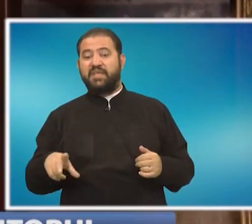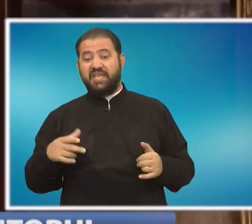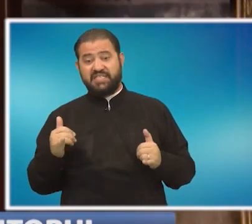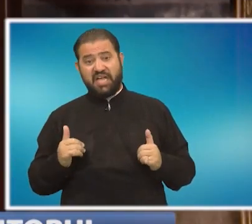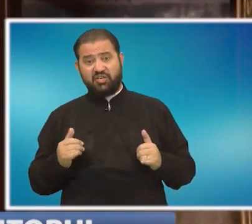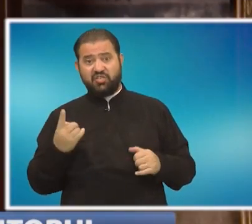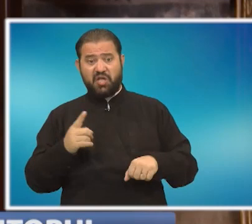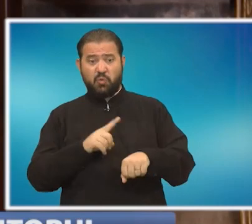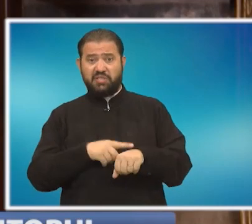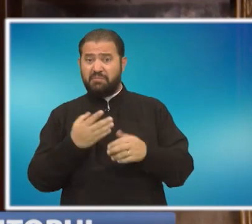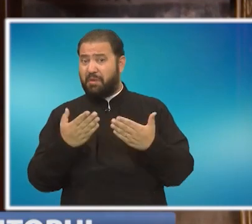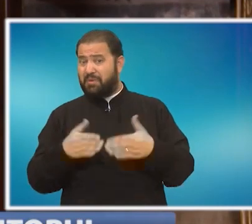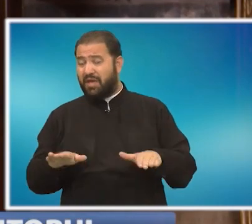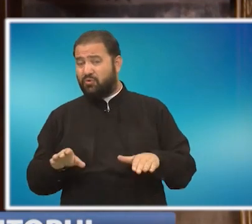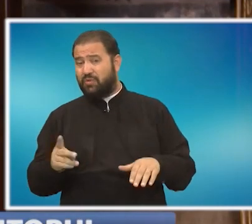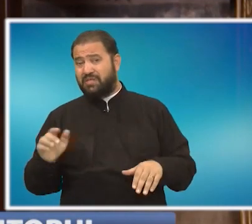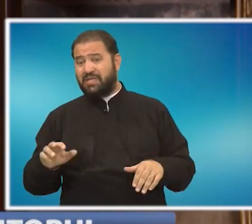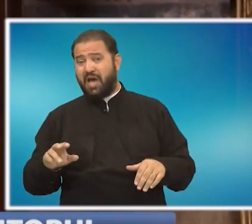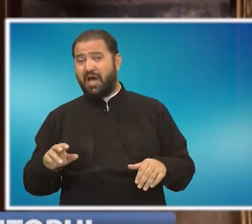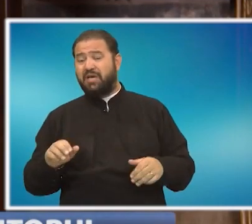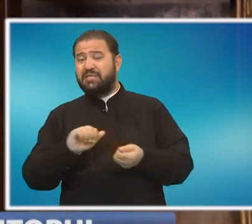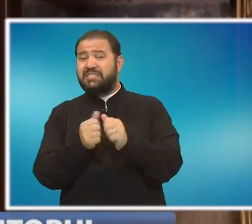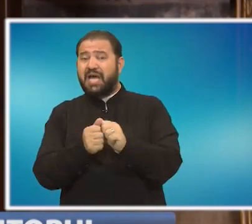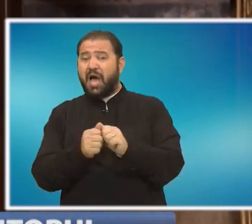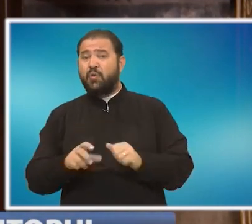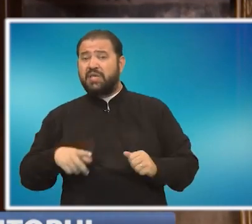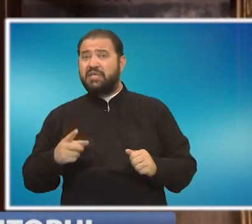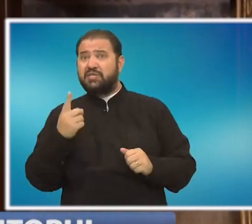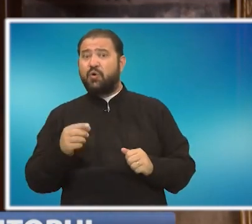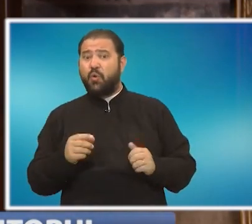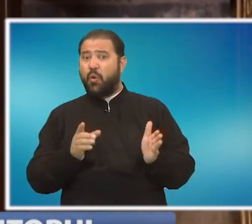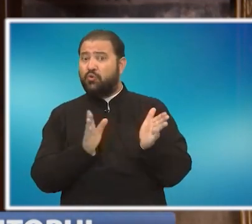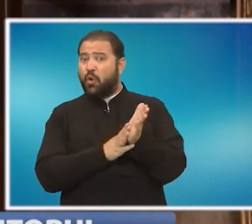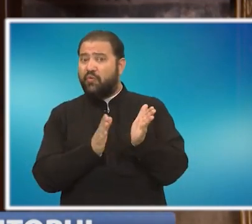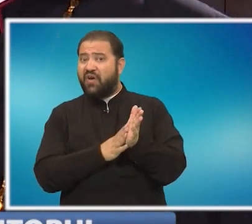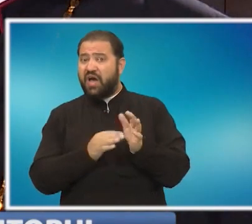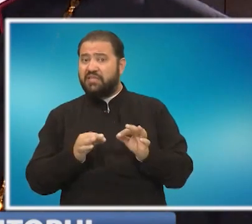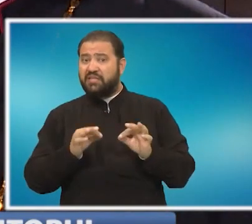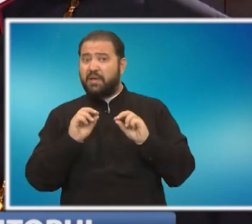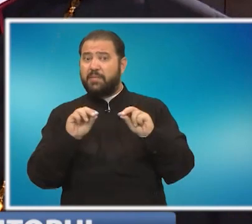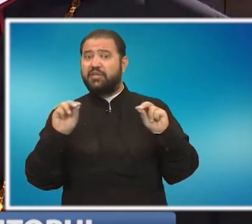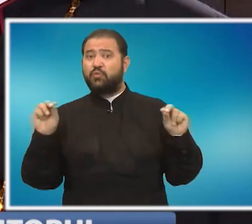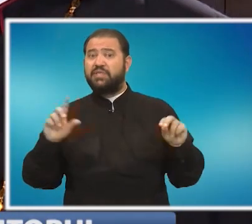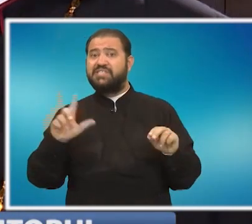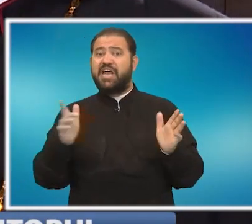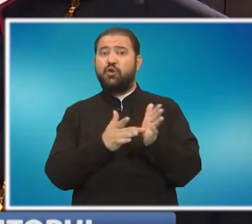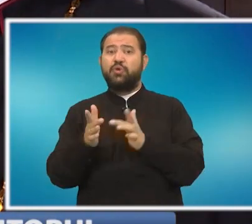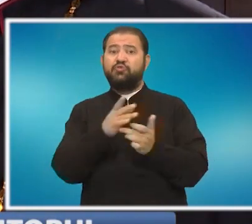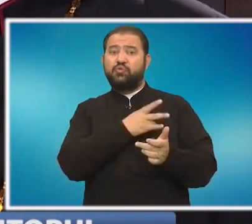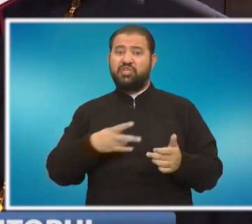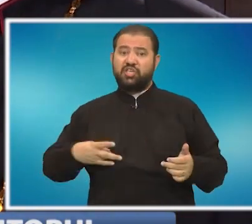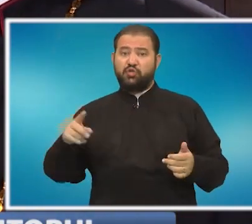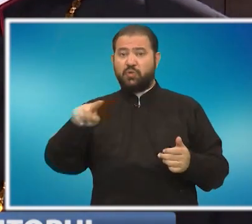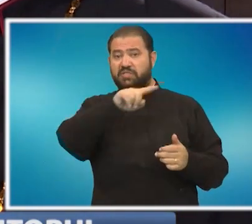roage. Este acesta un timp pierdut sau este o dovadă de iubire, de mărturisirea lui Hristos? Categoric nu poate fi vorba de un